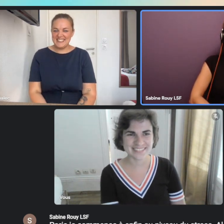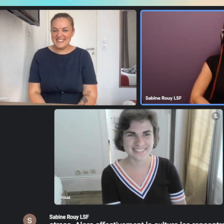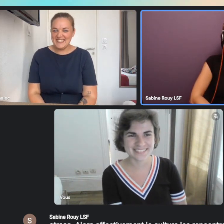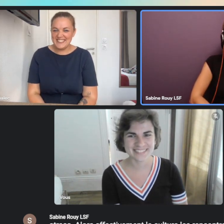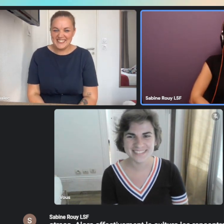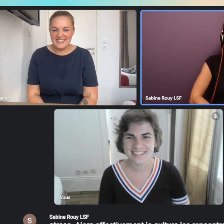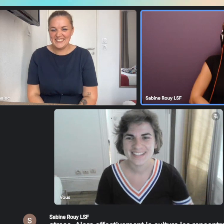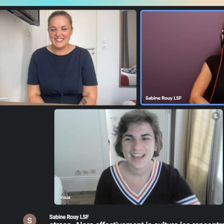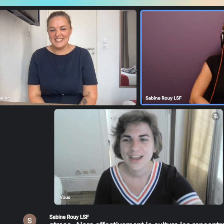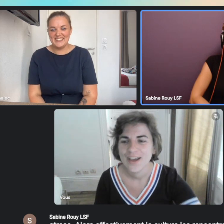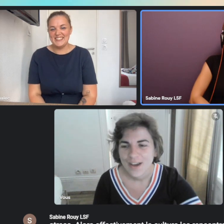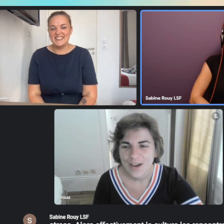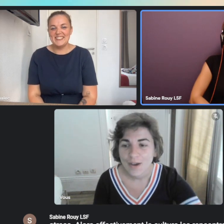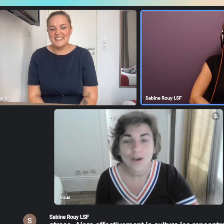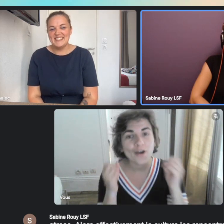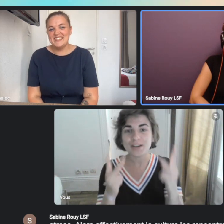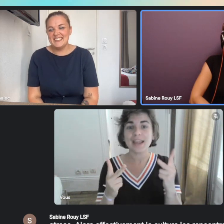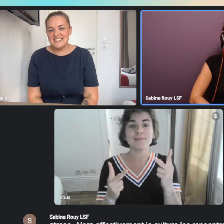fait.